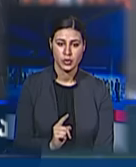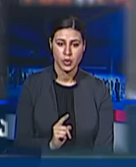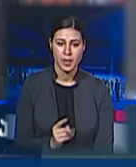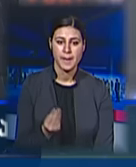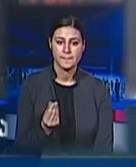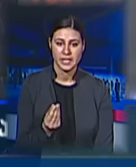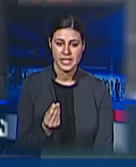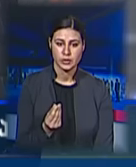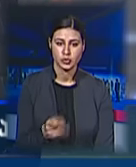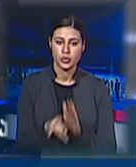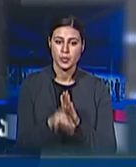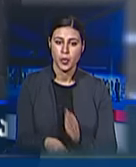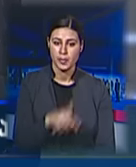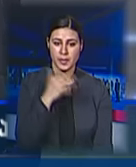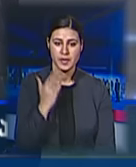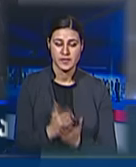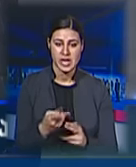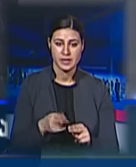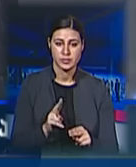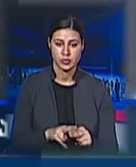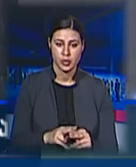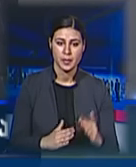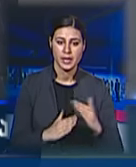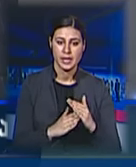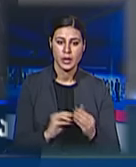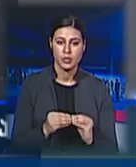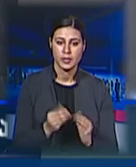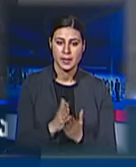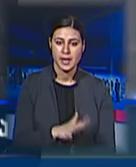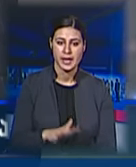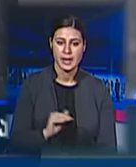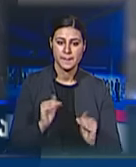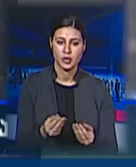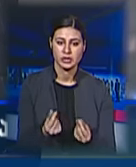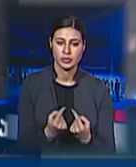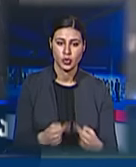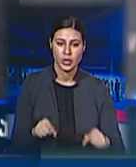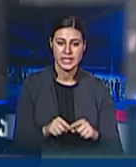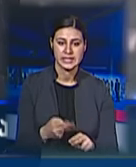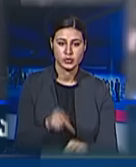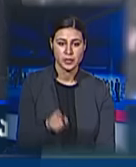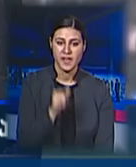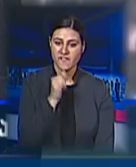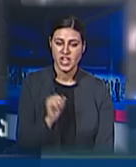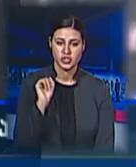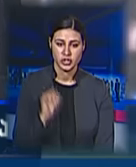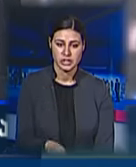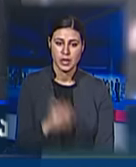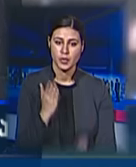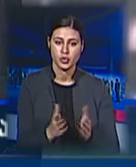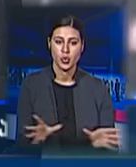რომ ფინანსური ნაღმებიც არის, იმიტომ რომ ლიკვიდურობის პრობლემა დგება ძალიან ბევრი მიკროსაფინანსო ორგანიზაციის, იმიტომ რომ ისინი ვერ შეძლებენ